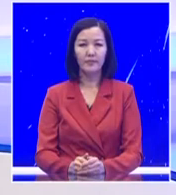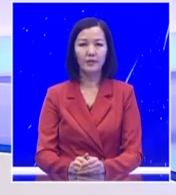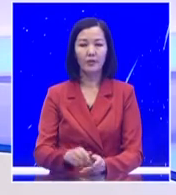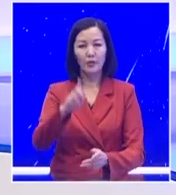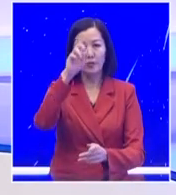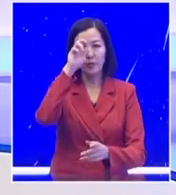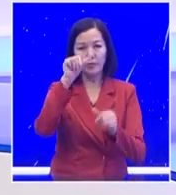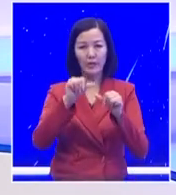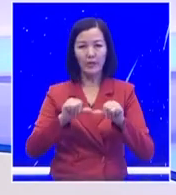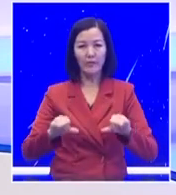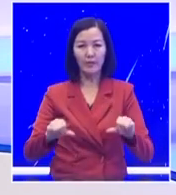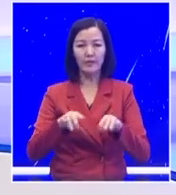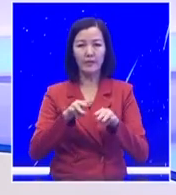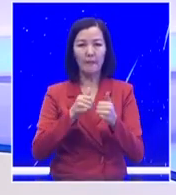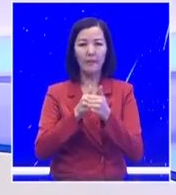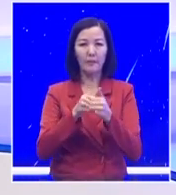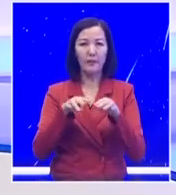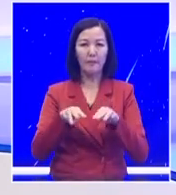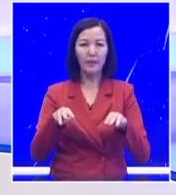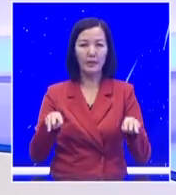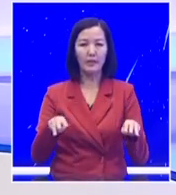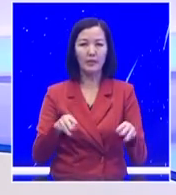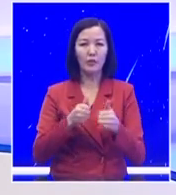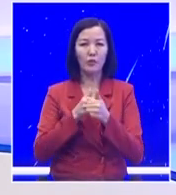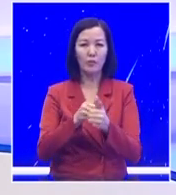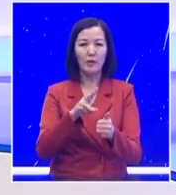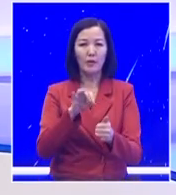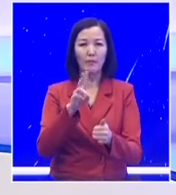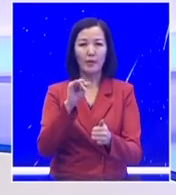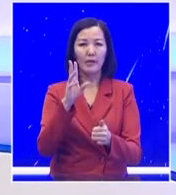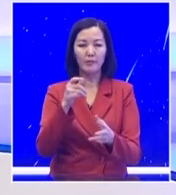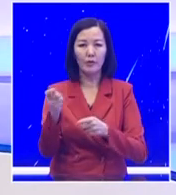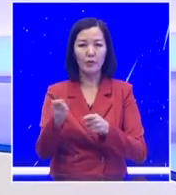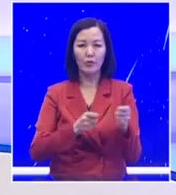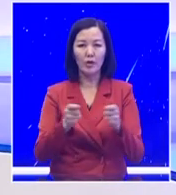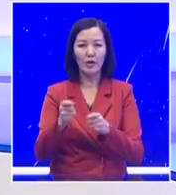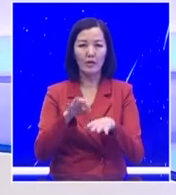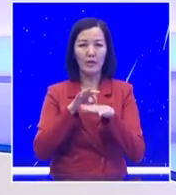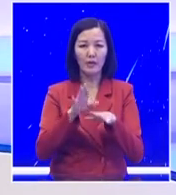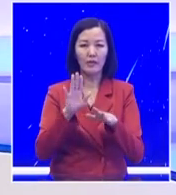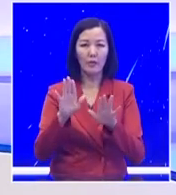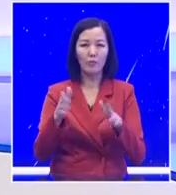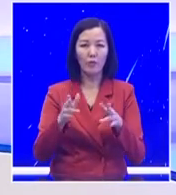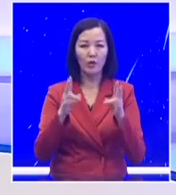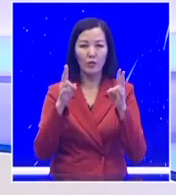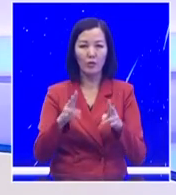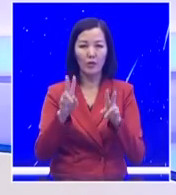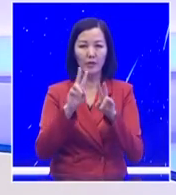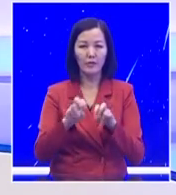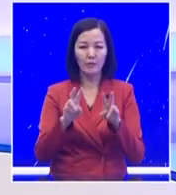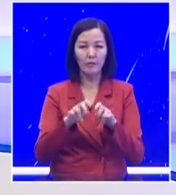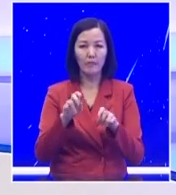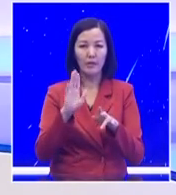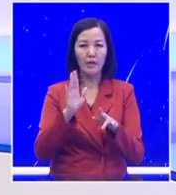Үкімет комиссиясына премьер-министрдің орынбасары Бердібек Машбекұлы Сапарбаев төрағалық етеді. Болған оқиғаның себебін анықтайды. Жамбыл